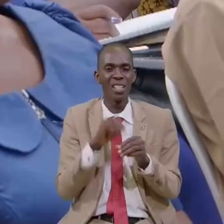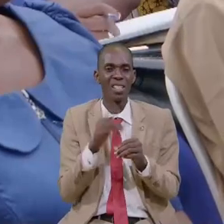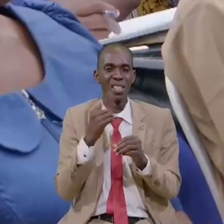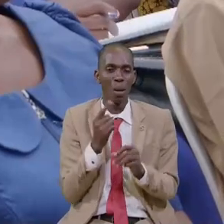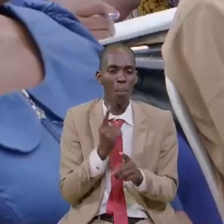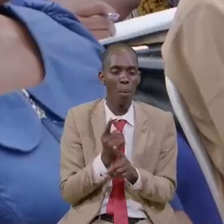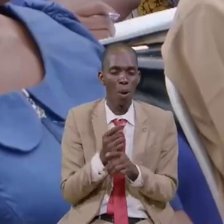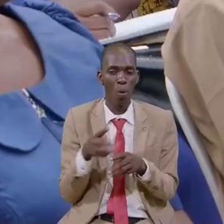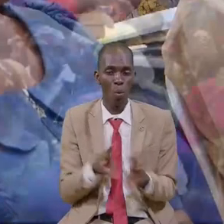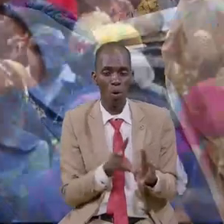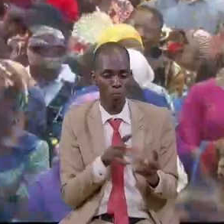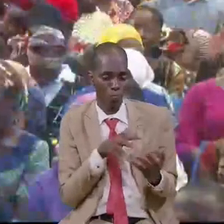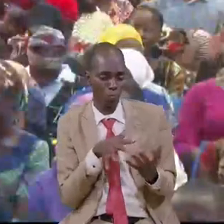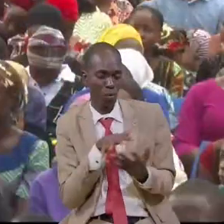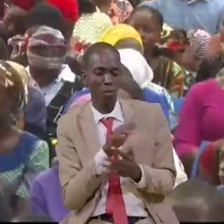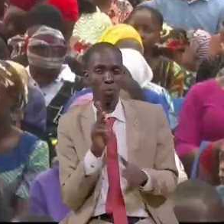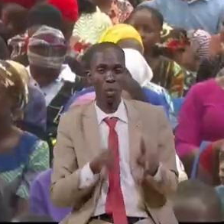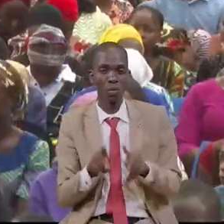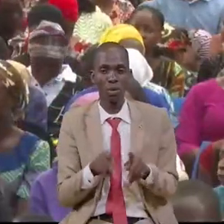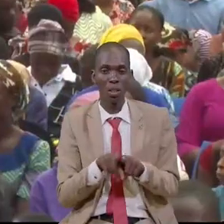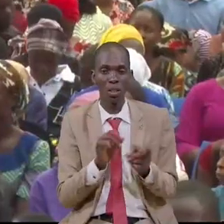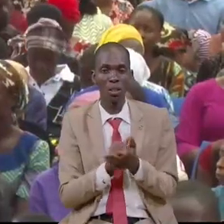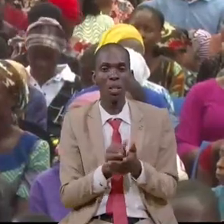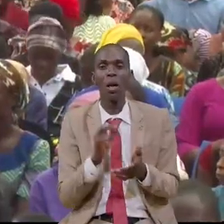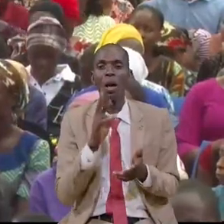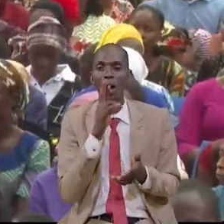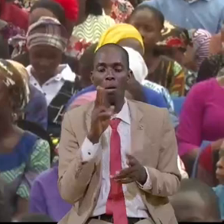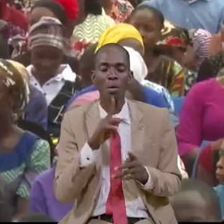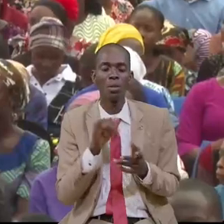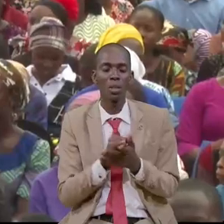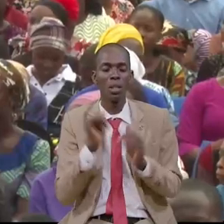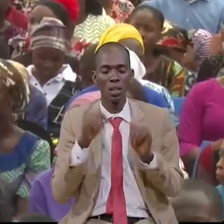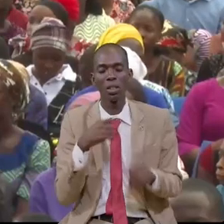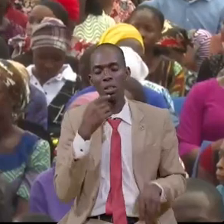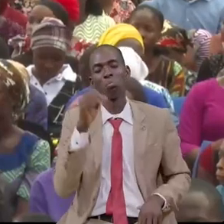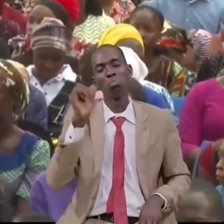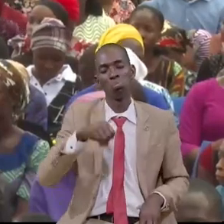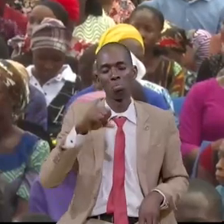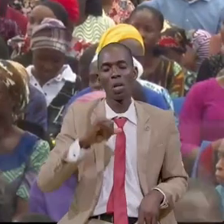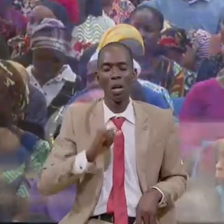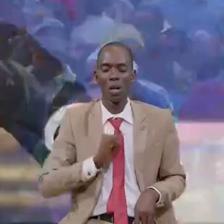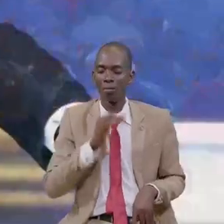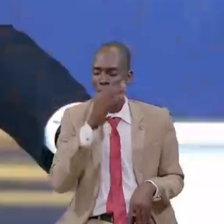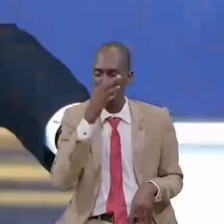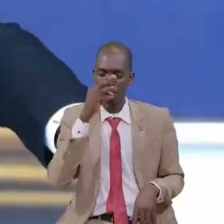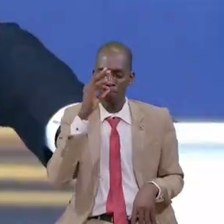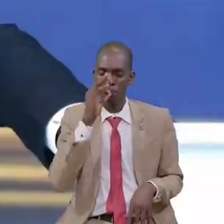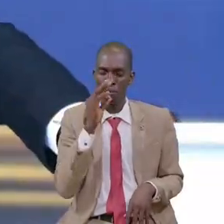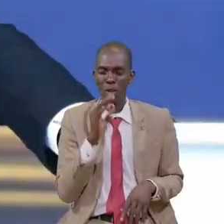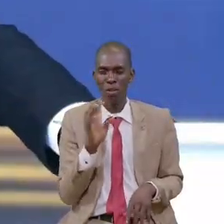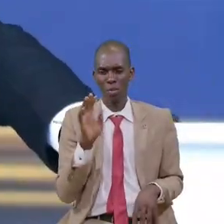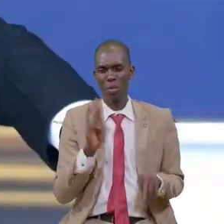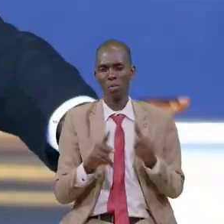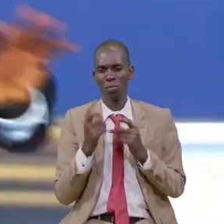ce sont ceux-là qui disent, oui, je jeûne, pas la foi, mais sans la nourriture. Je jeûne